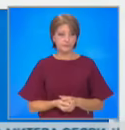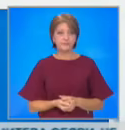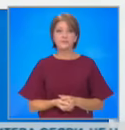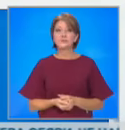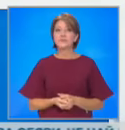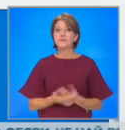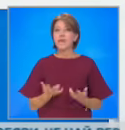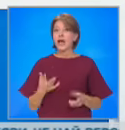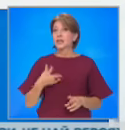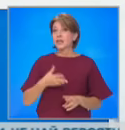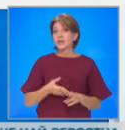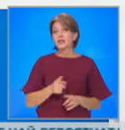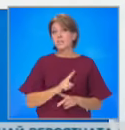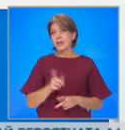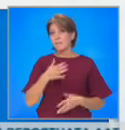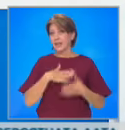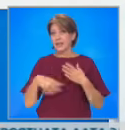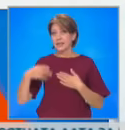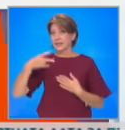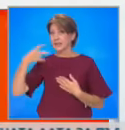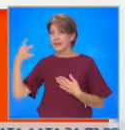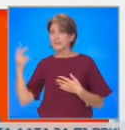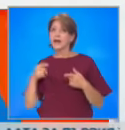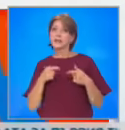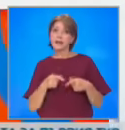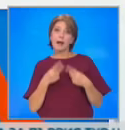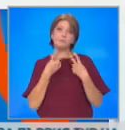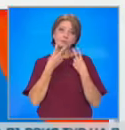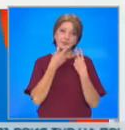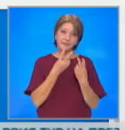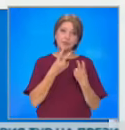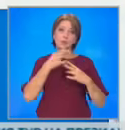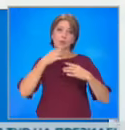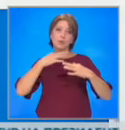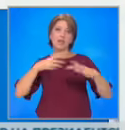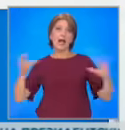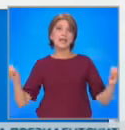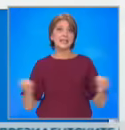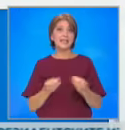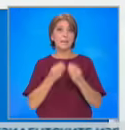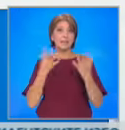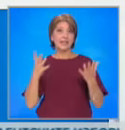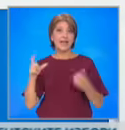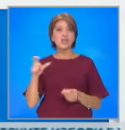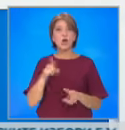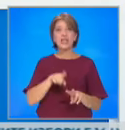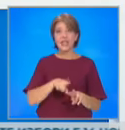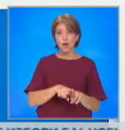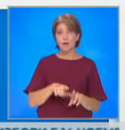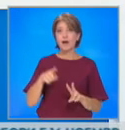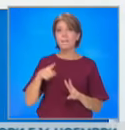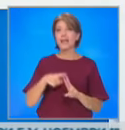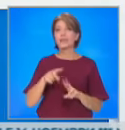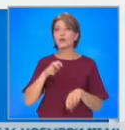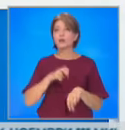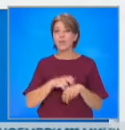Предлагам ти да сложим край на неприятните теми и да погледам към едно от най-очакваните музикални събития на годината. Соня Йончева и Пласидо Доминго пеят тази вечер